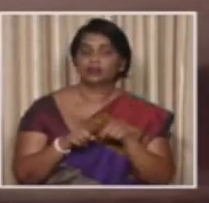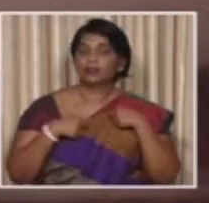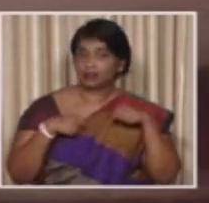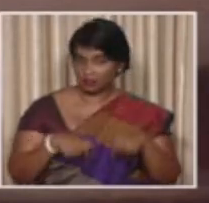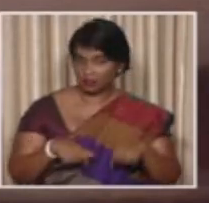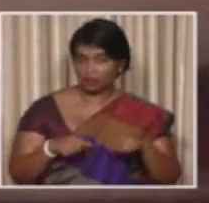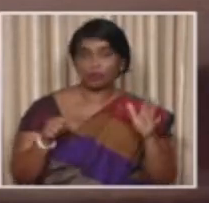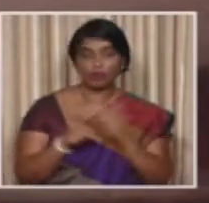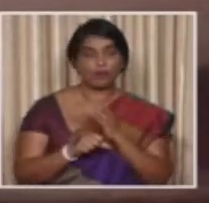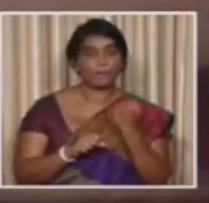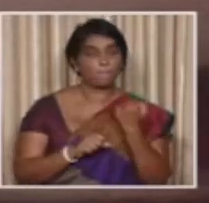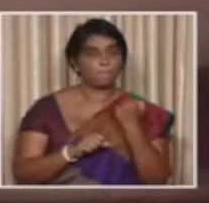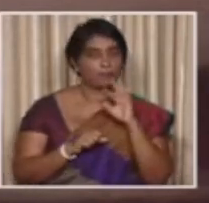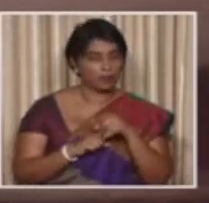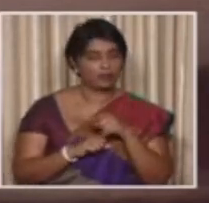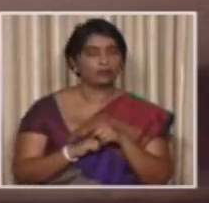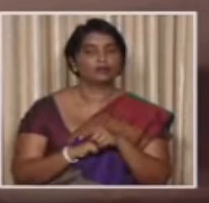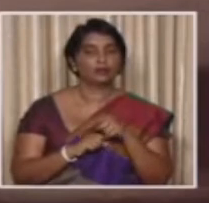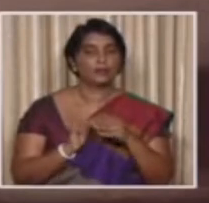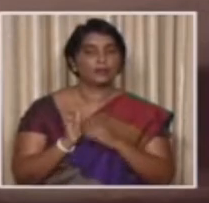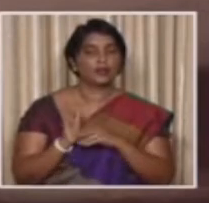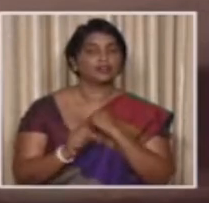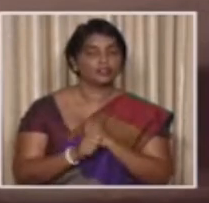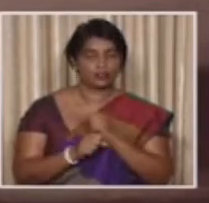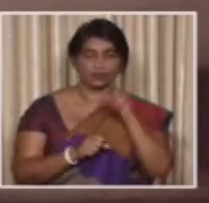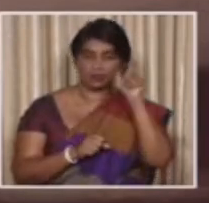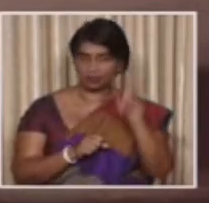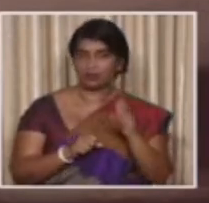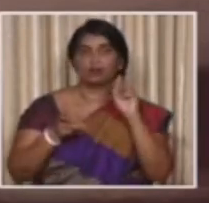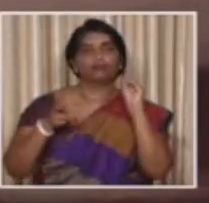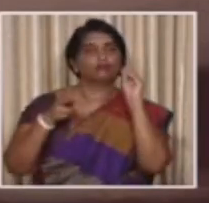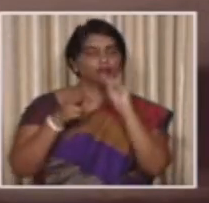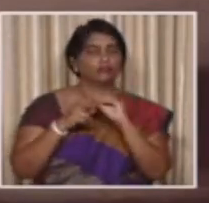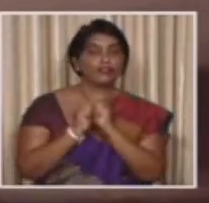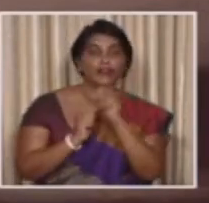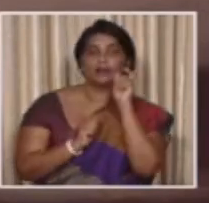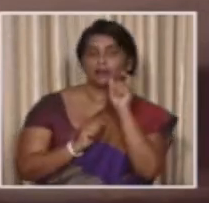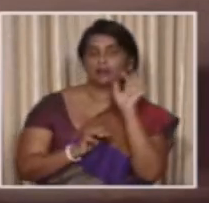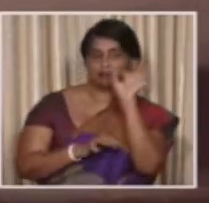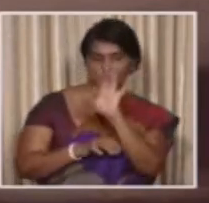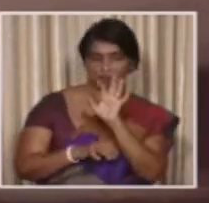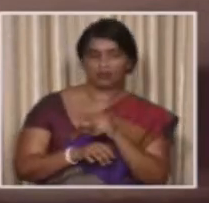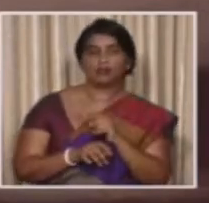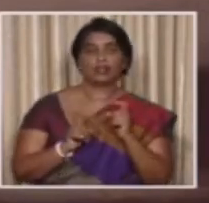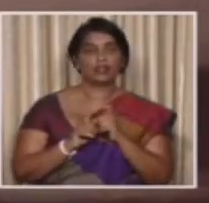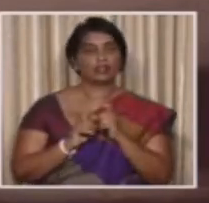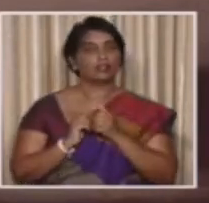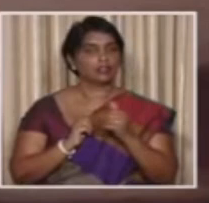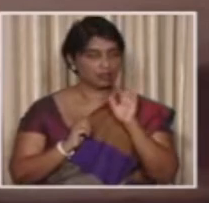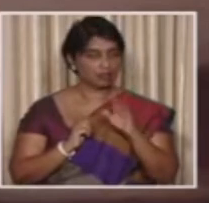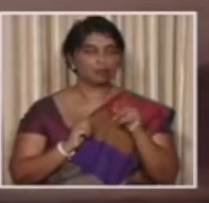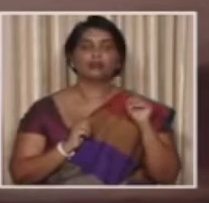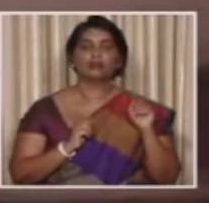denata purna balatala sahithawa meja general varek mema tanature weda balanna pat karala tibena december maase